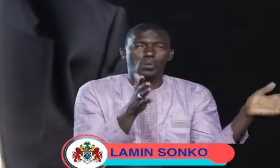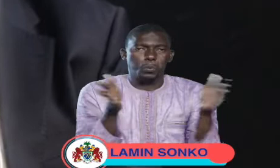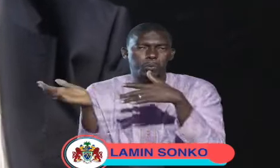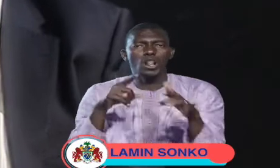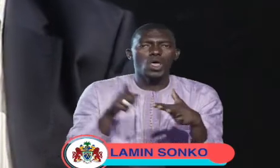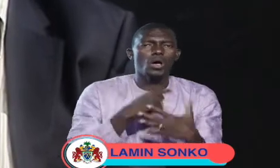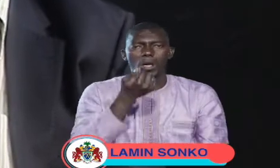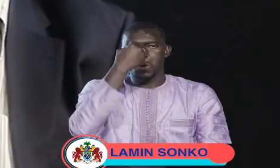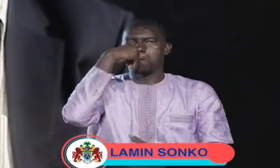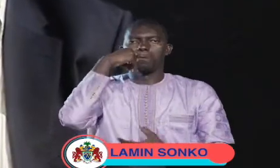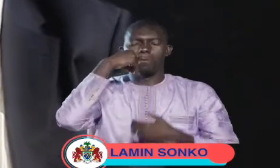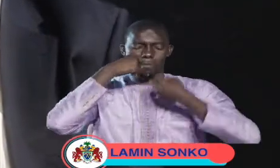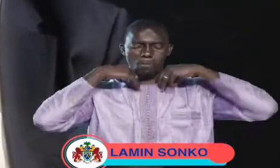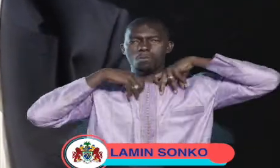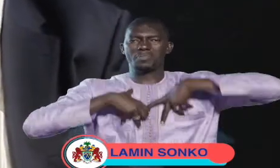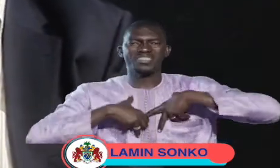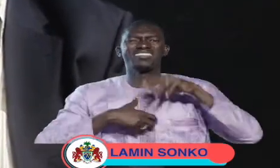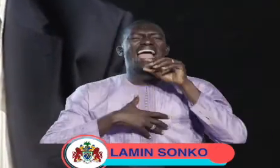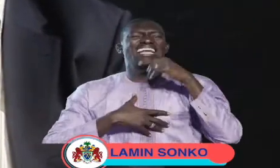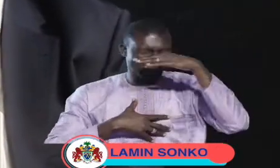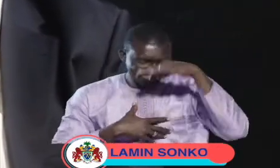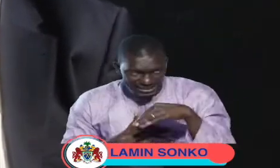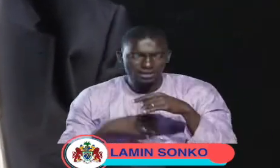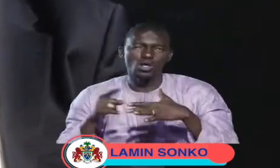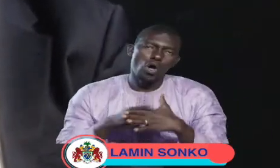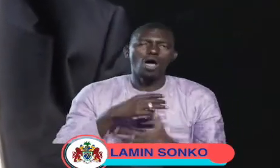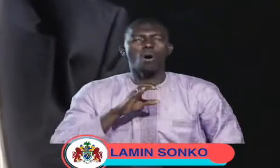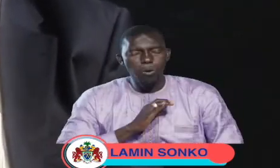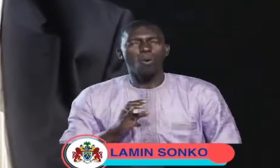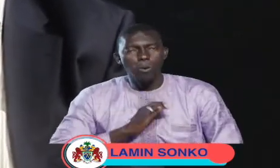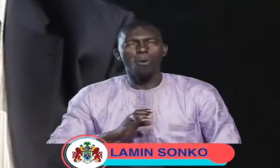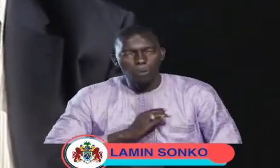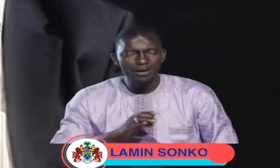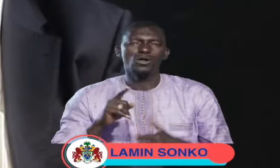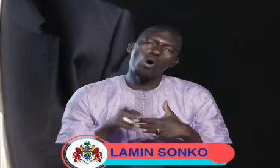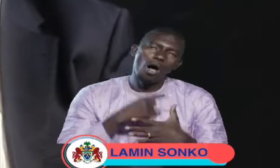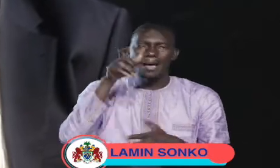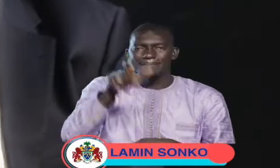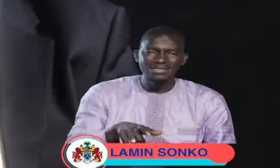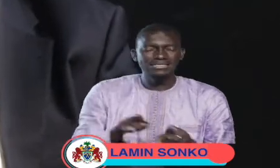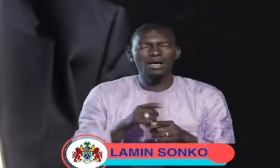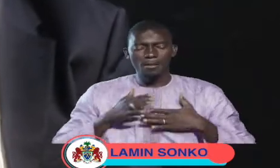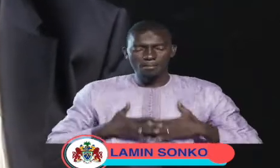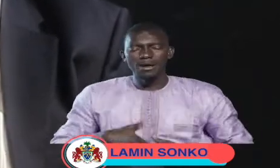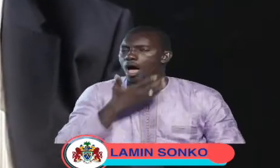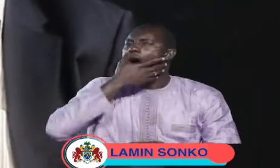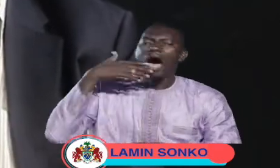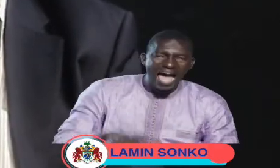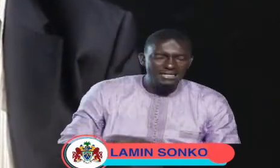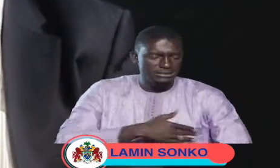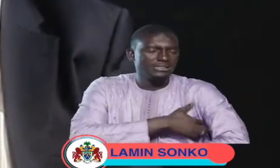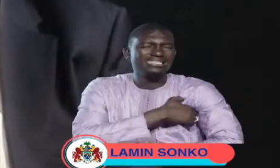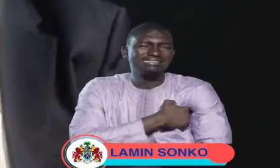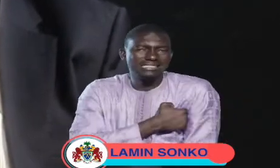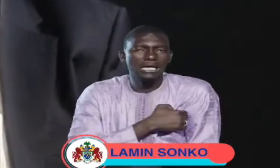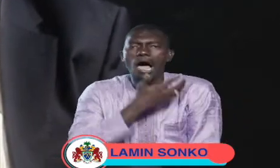ma na ye mo ma saaje jama saaje ma de se toto wala mari se balakande jaw soto wala sa ya mari